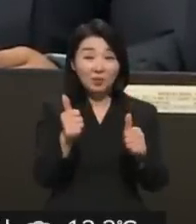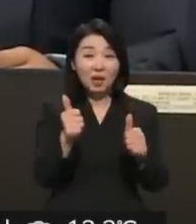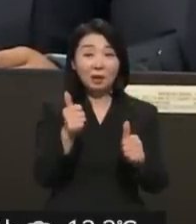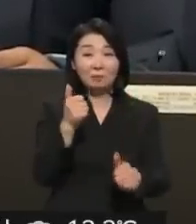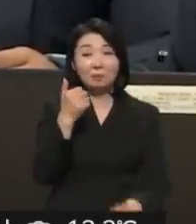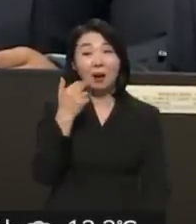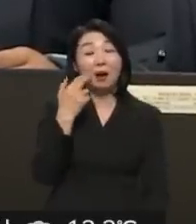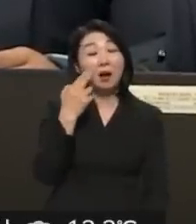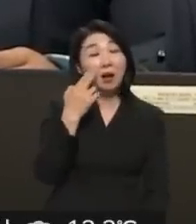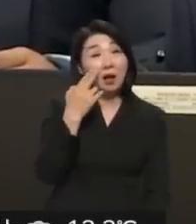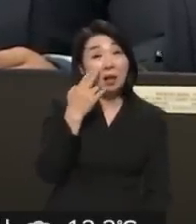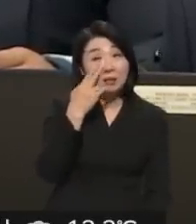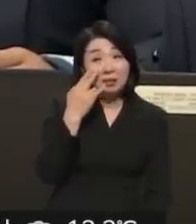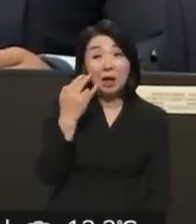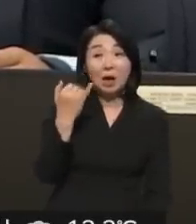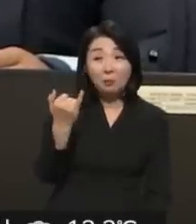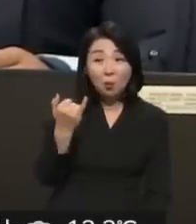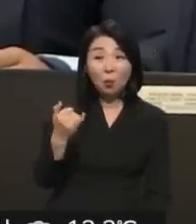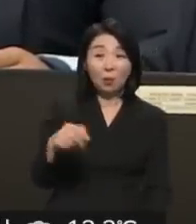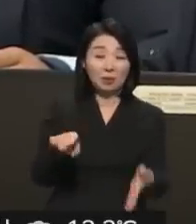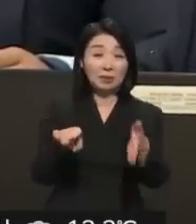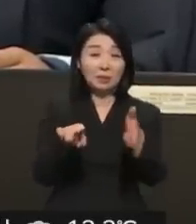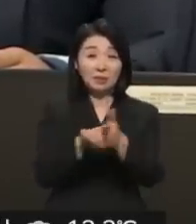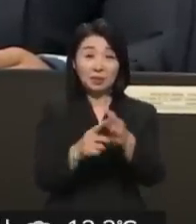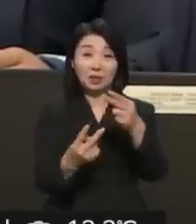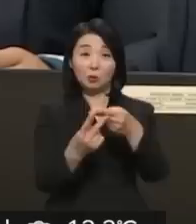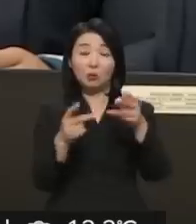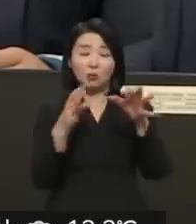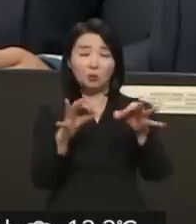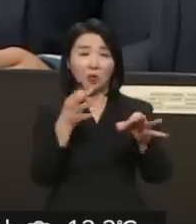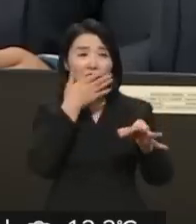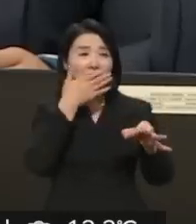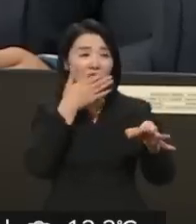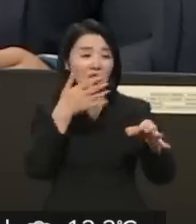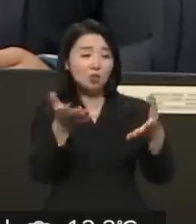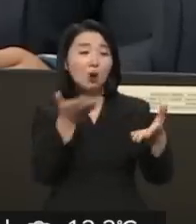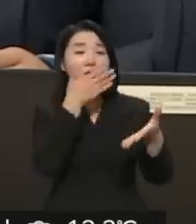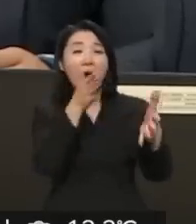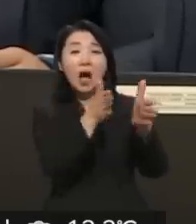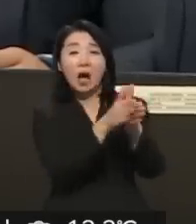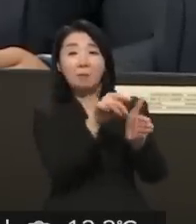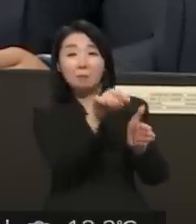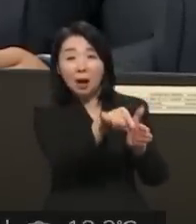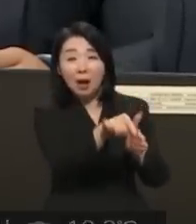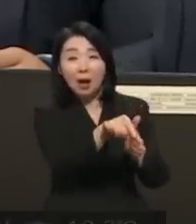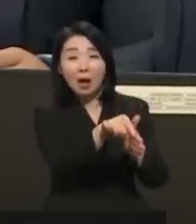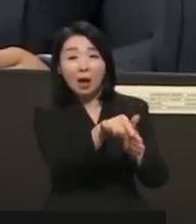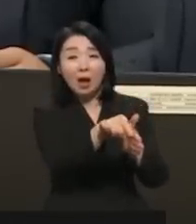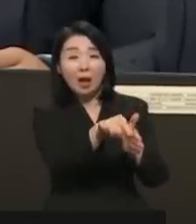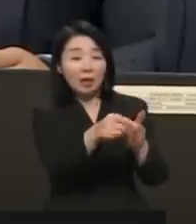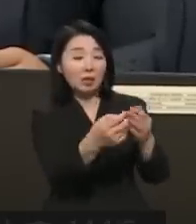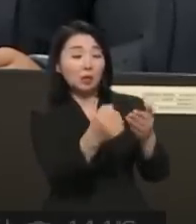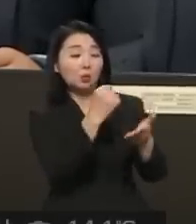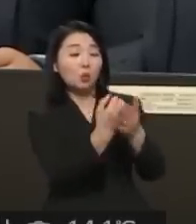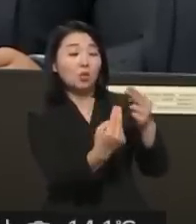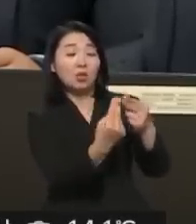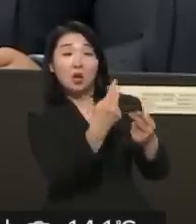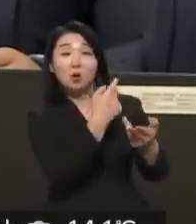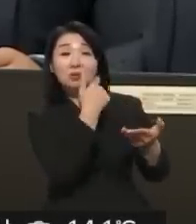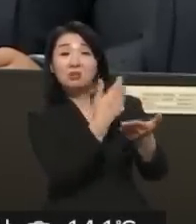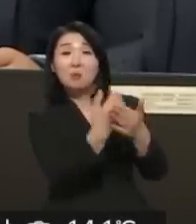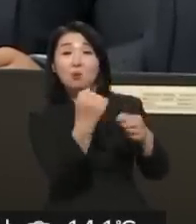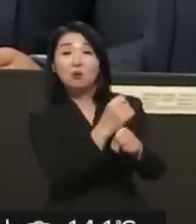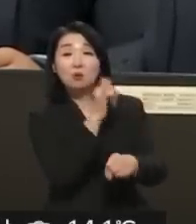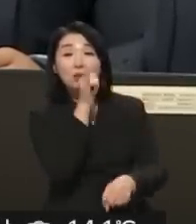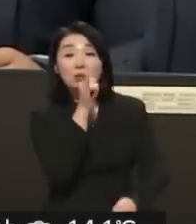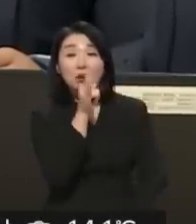신한종합 신한저축은행 직원과 공모를 해서 이 잔고증명서를 위조를 했다는 것이 밝혀졌습니다. 윤 지검장의